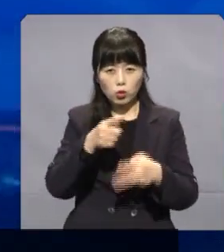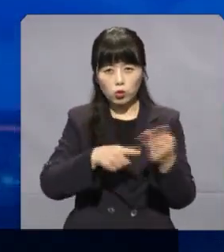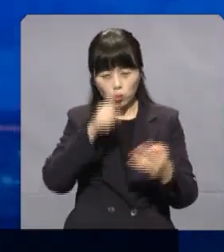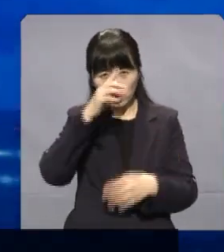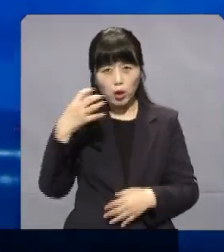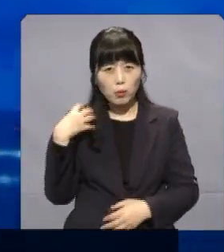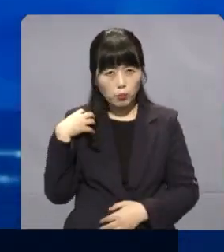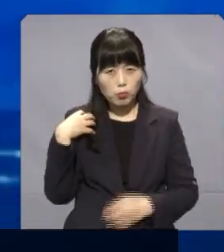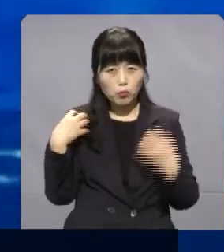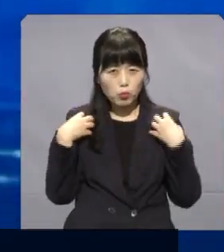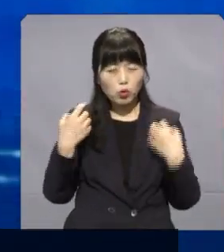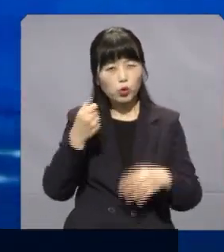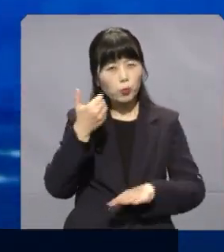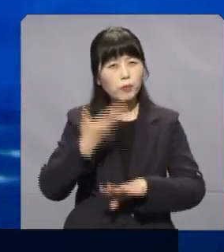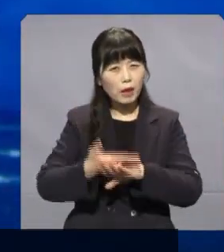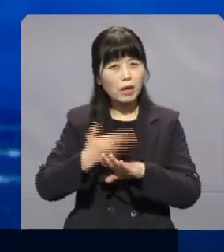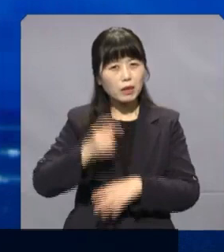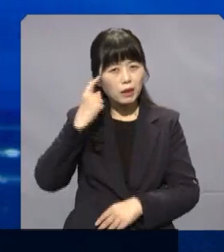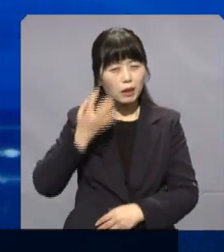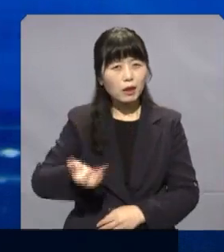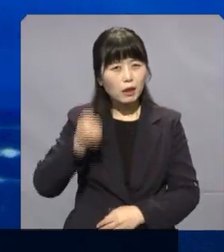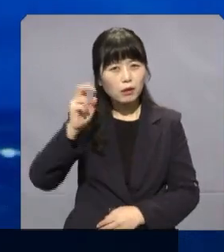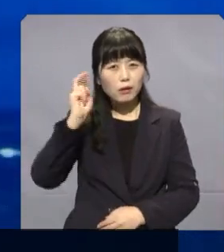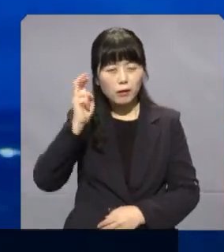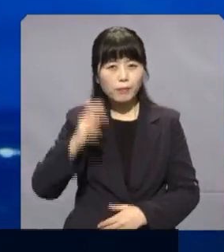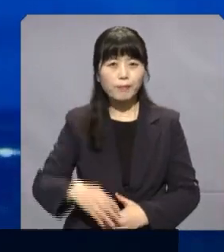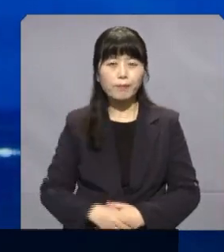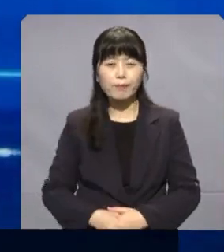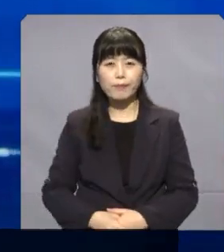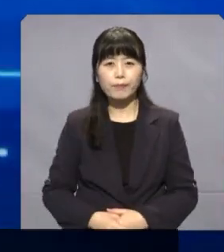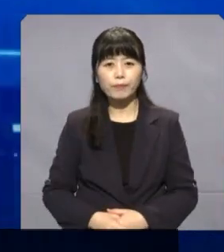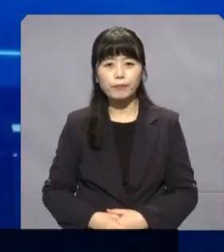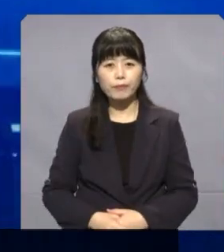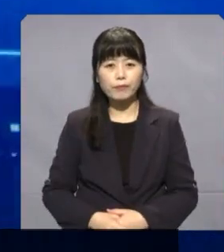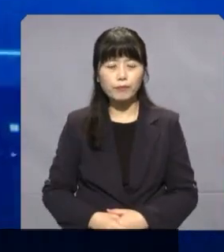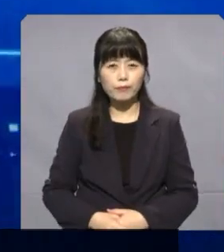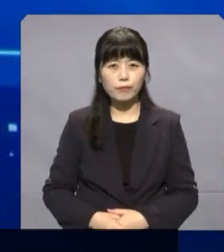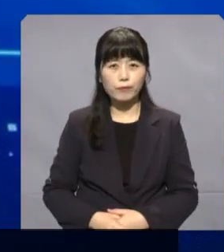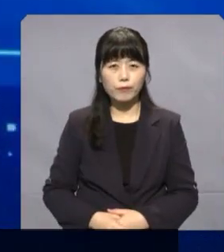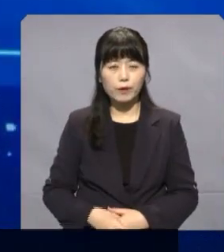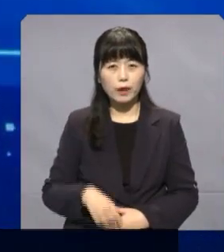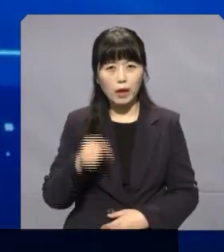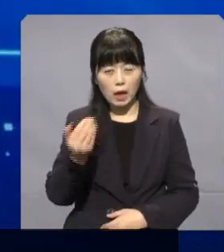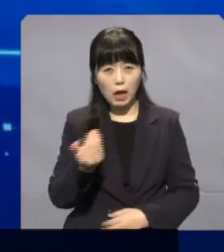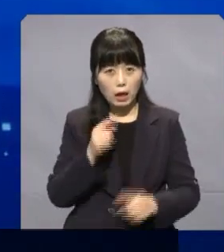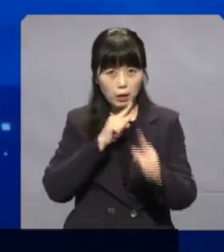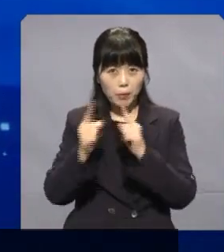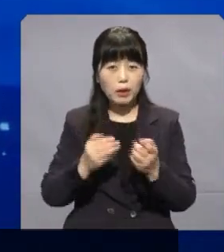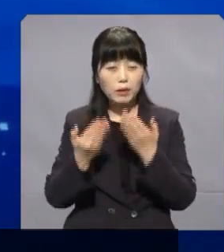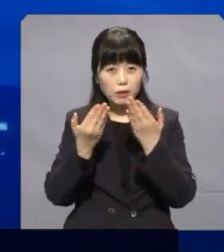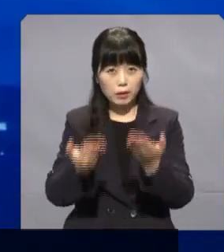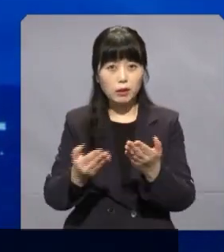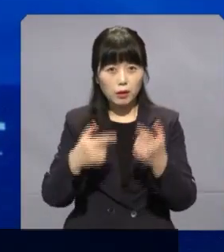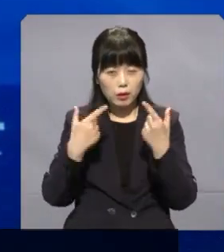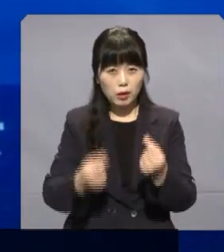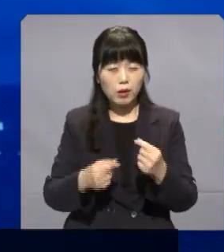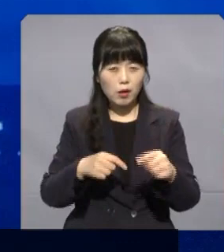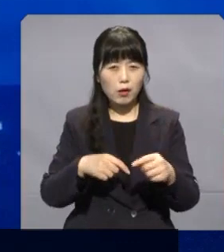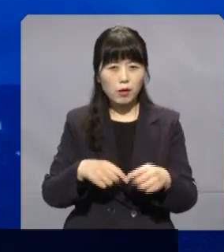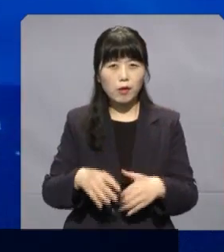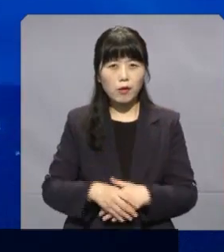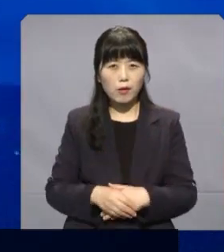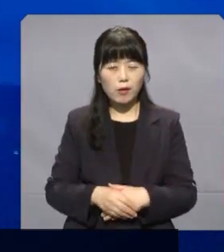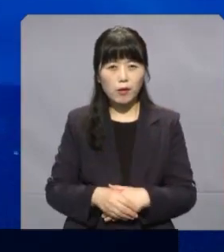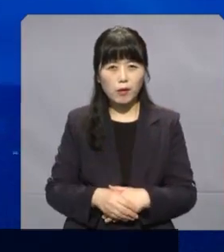좀 다른 생각을 하는게 아닌가 이런 일부의 우려 시선도 있고요 마치 또 일부의 문제를 아까 말씀드린 것처럼 전체의